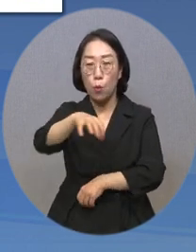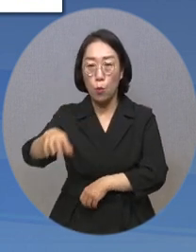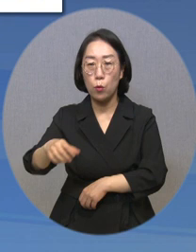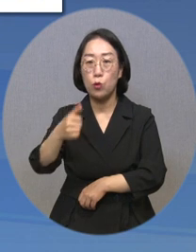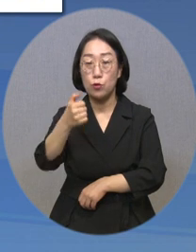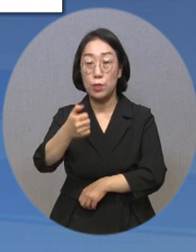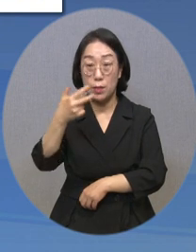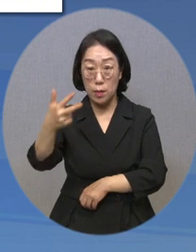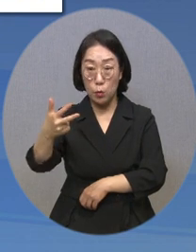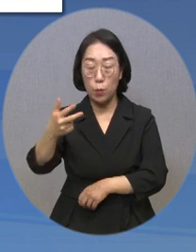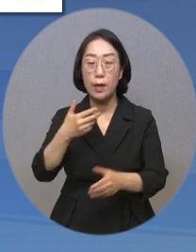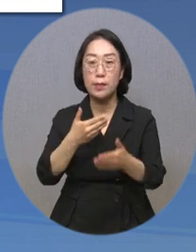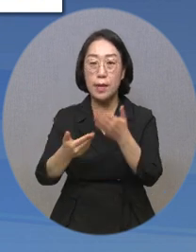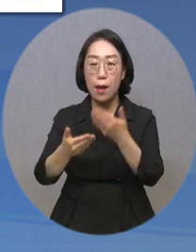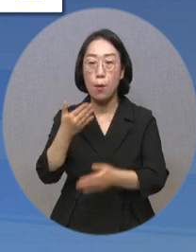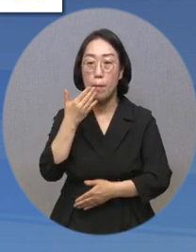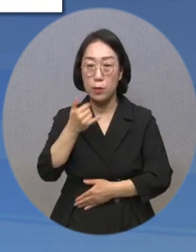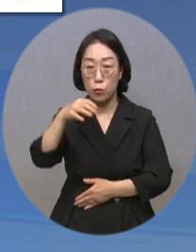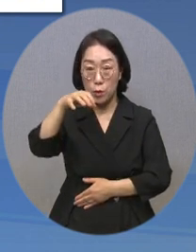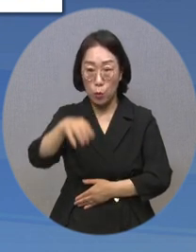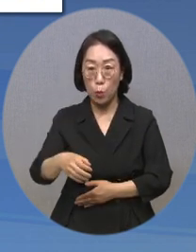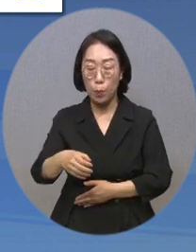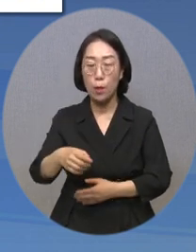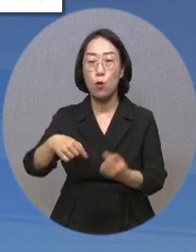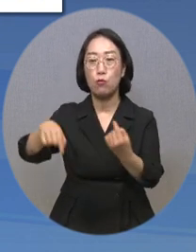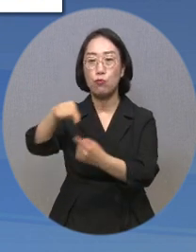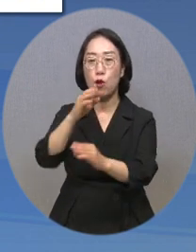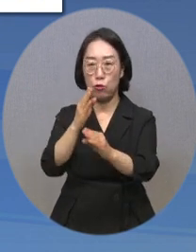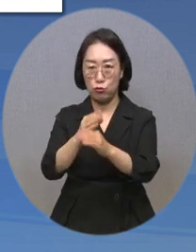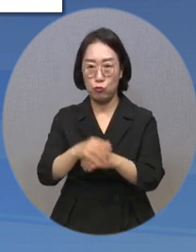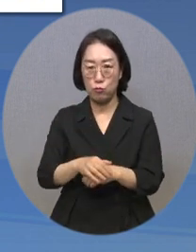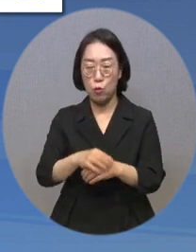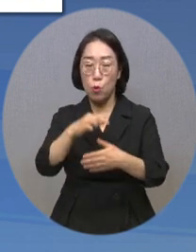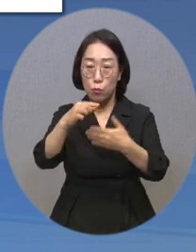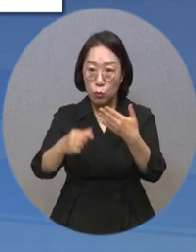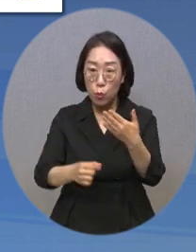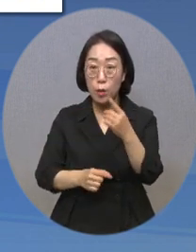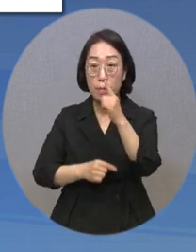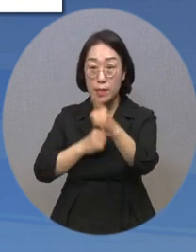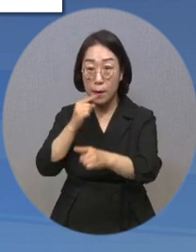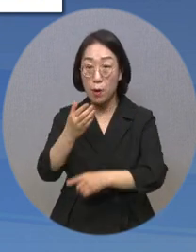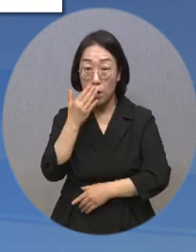체험형 교육관을 운영 중입니다. 지역별 프로그램과 참여 방법은